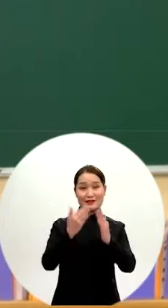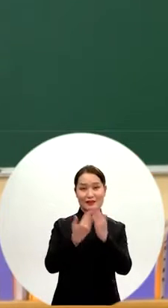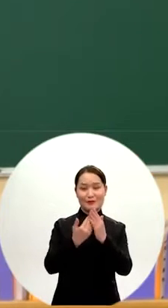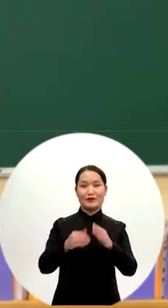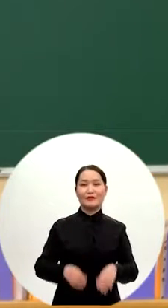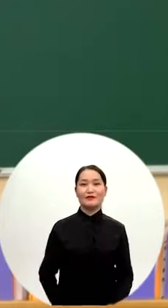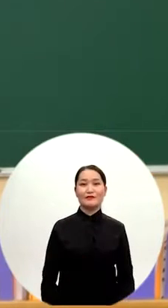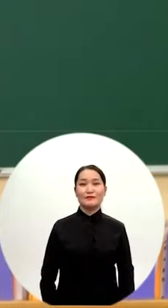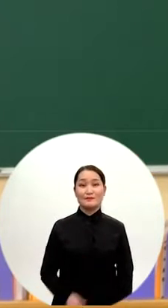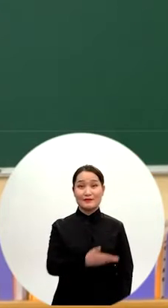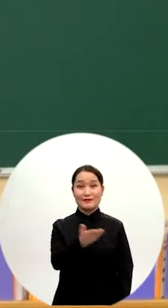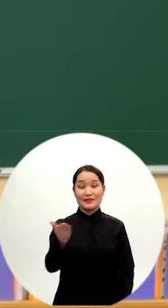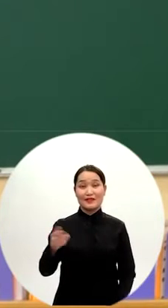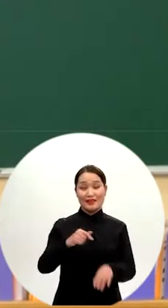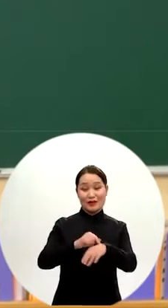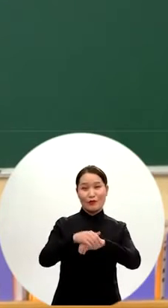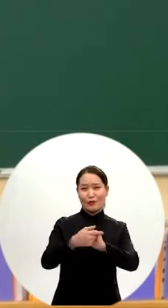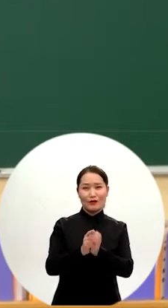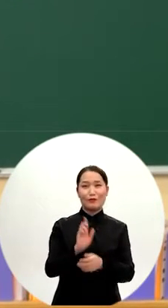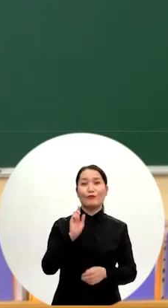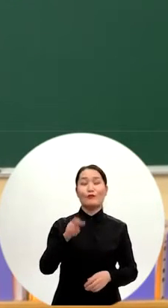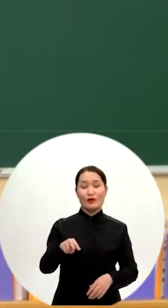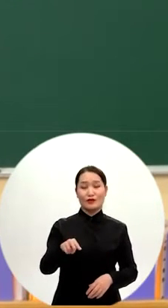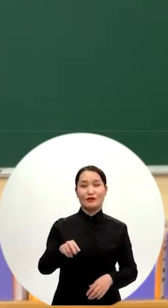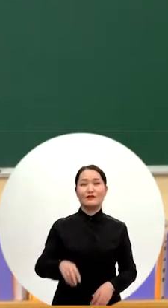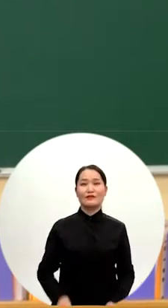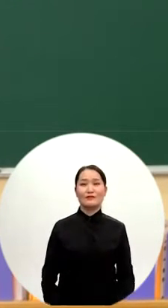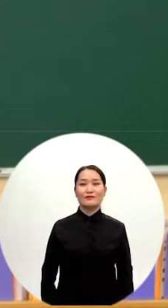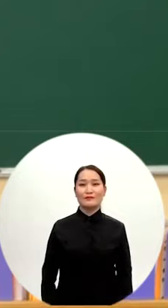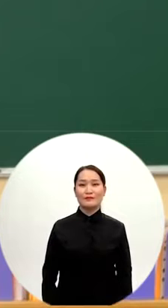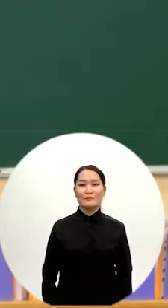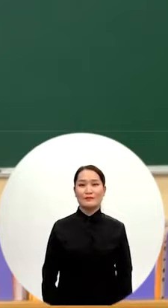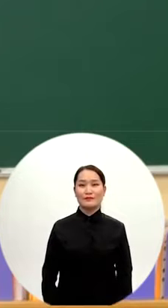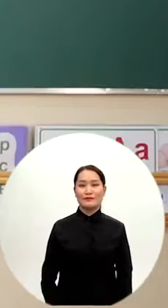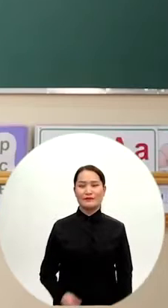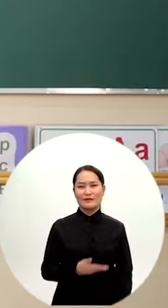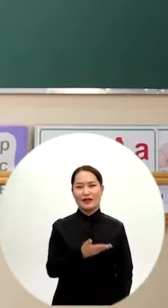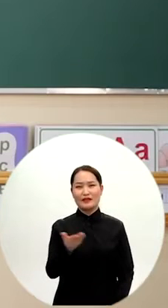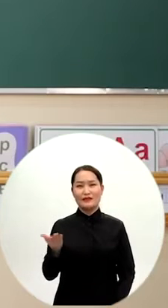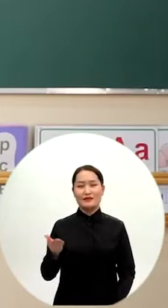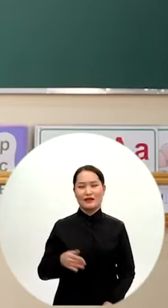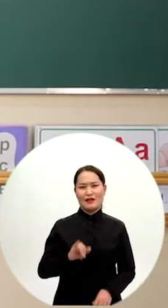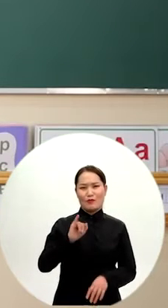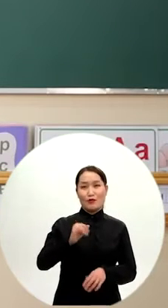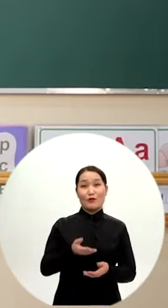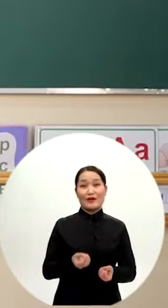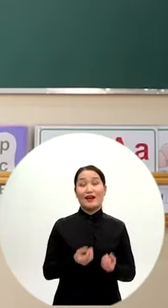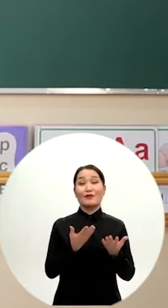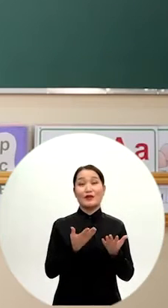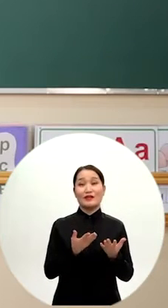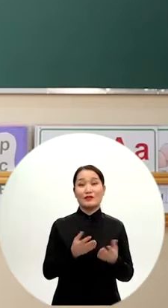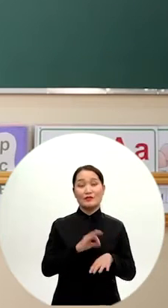гэр бүлд болон та нар ерөөсө гараа угаахгүй удаан хугацаагаар явбал та нарт ямар хор